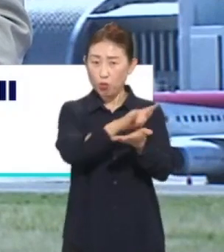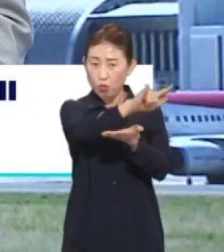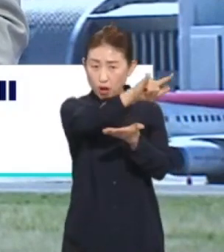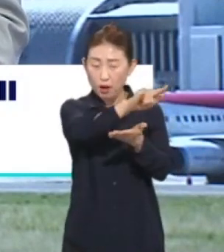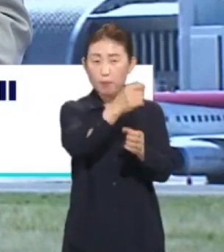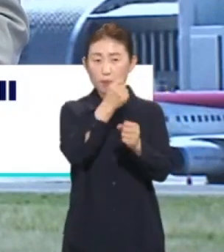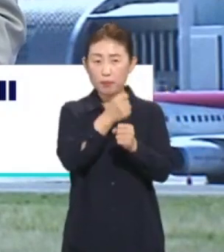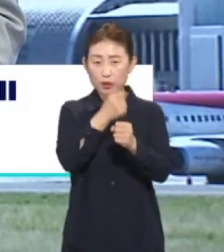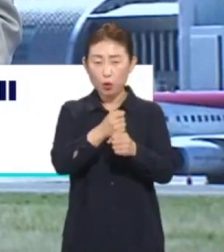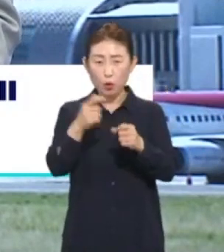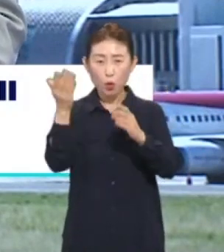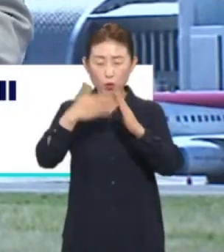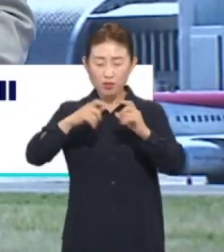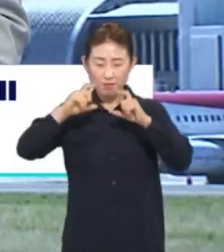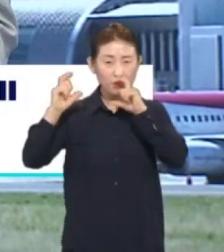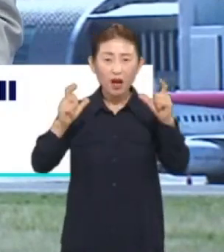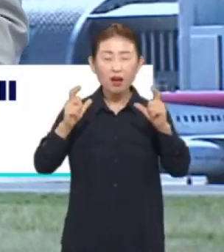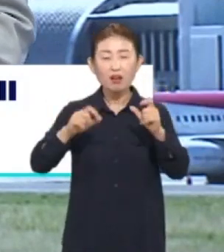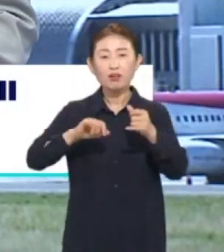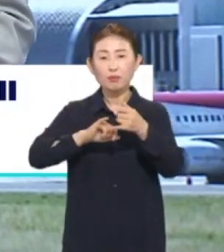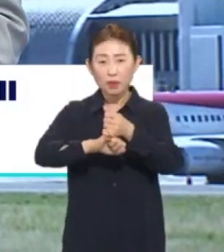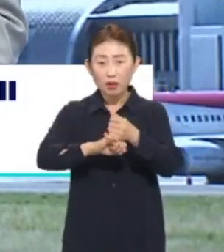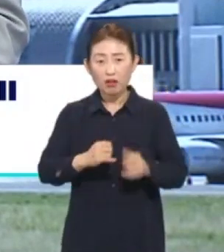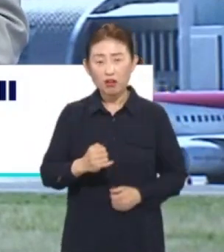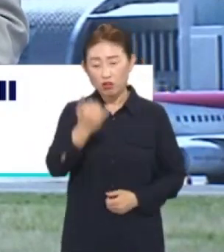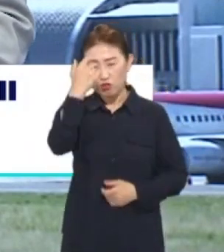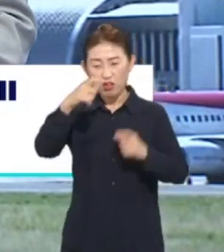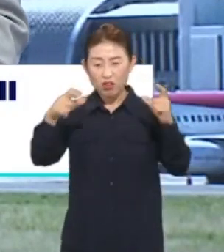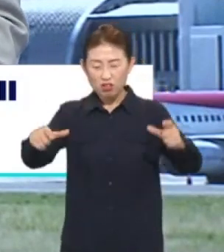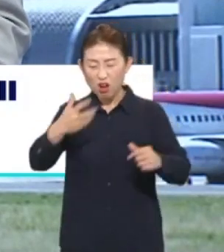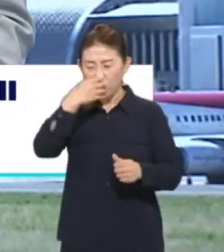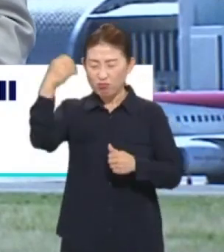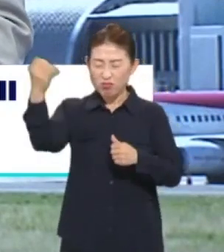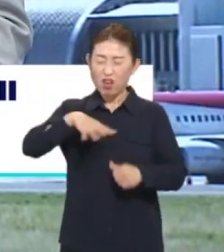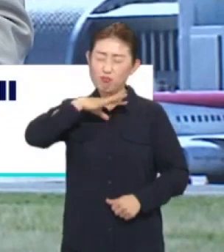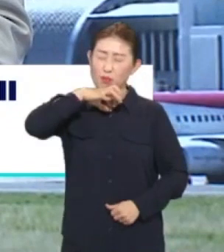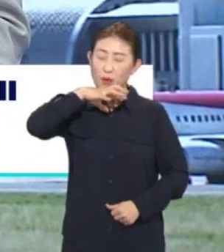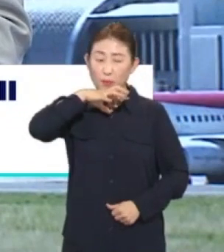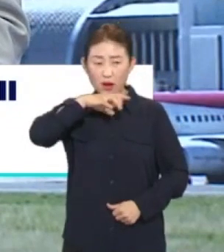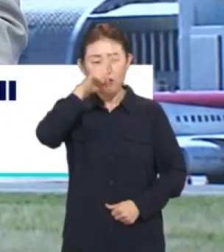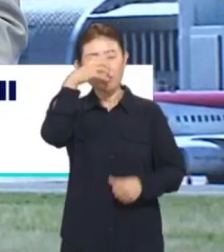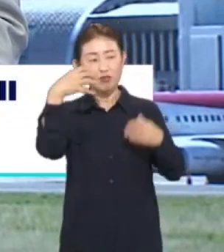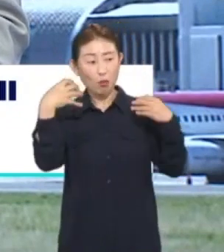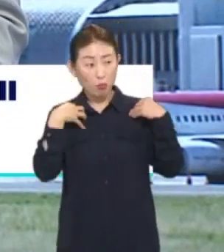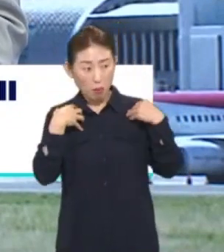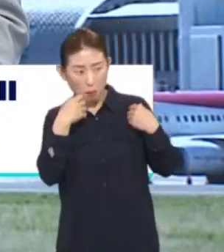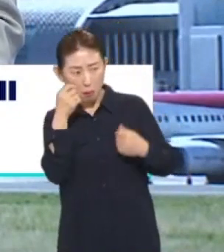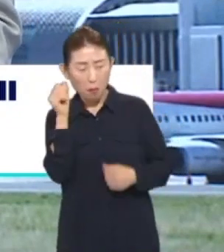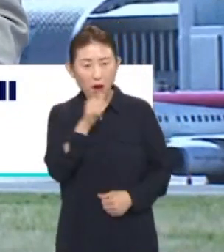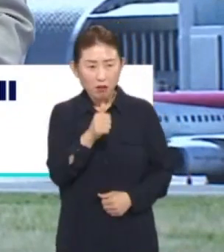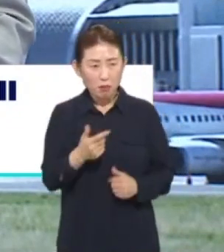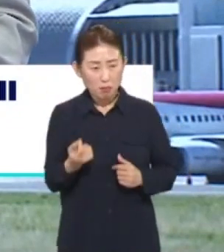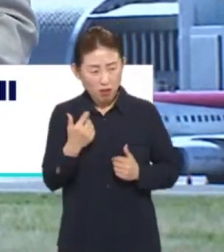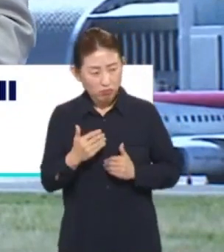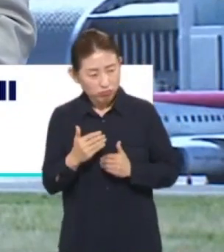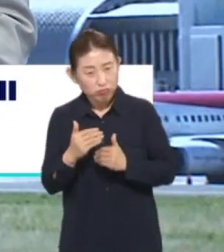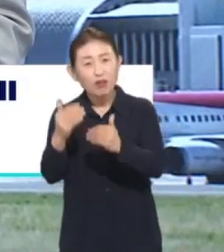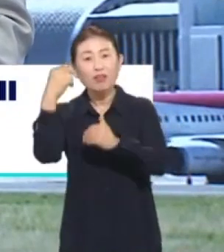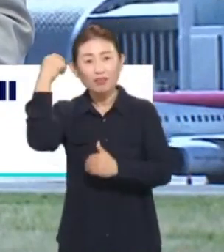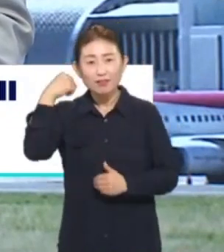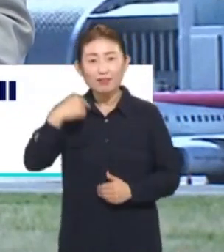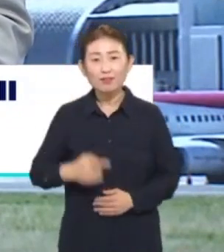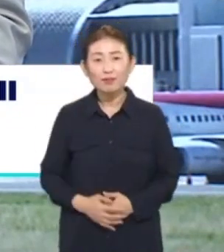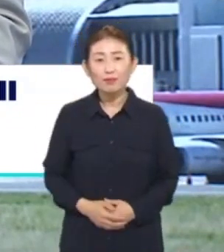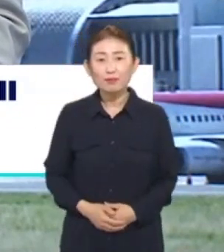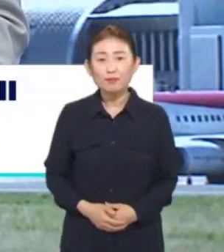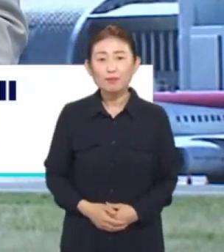개발을 공식 선언하겠다고 말했는데 충청 홀대에 대한 부담에 정부와 여당이 속도를 내는 모습입니다. 서울방송센터